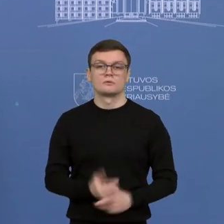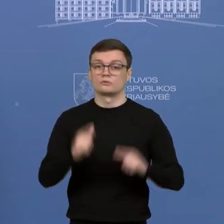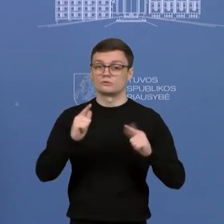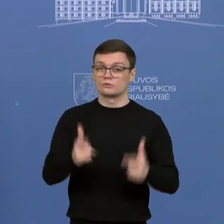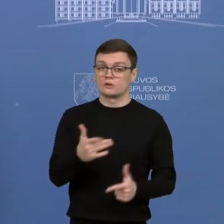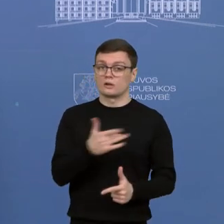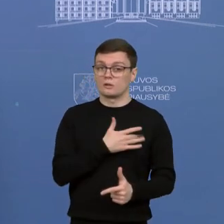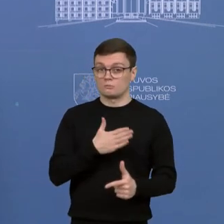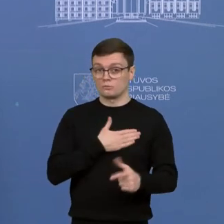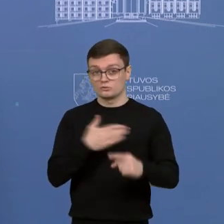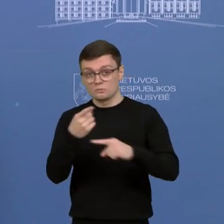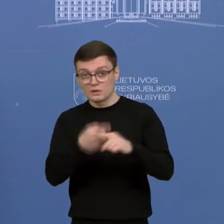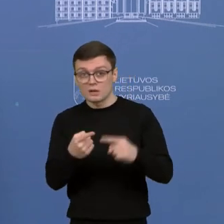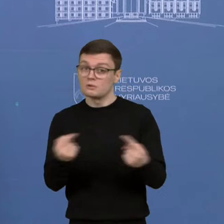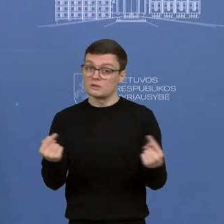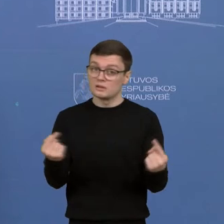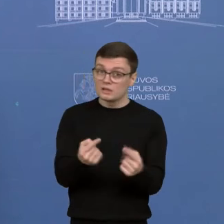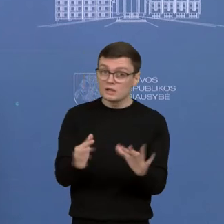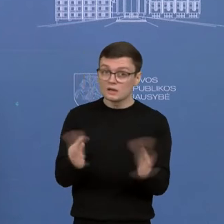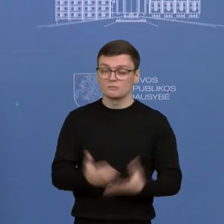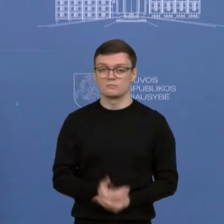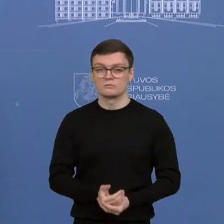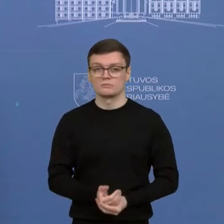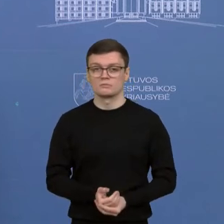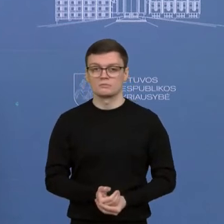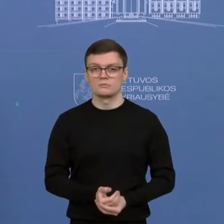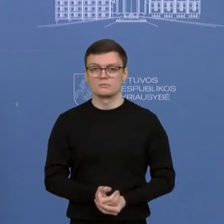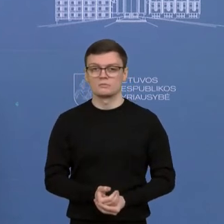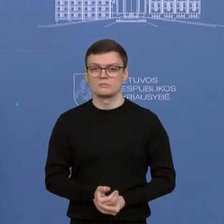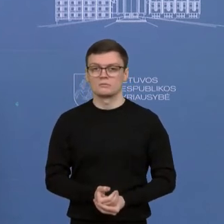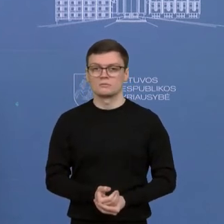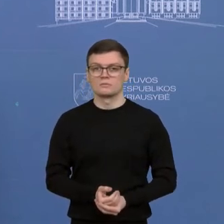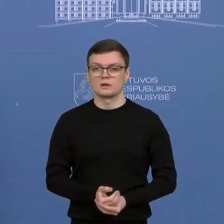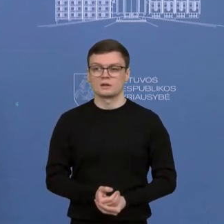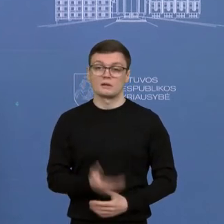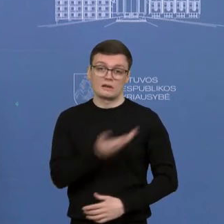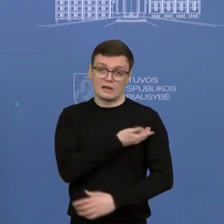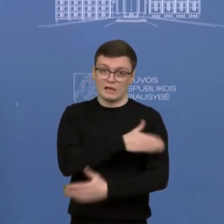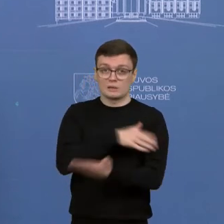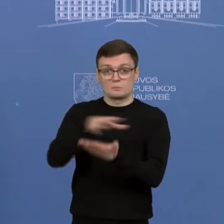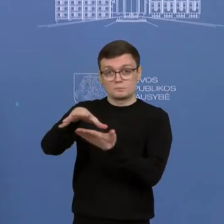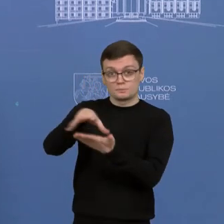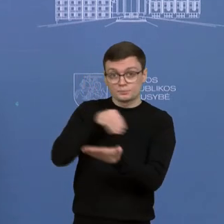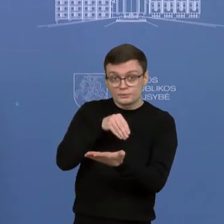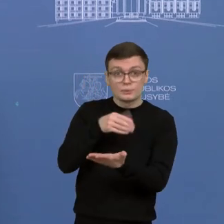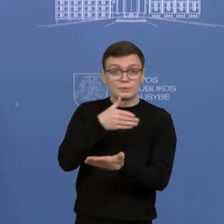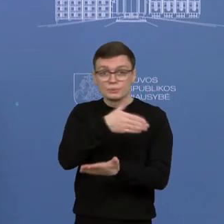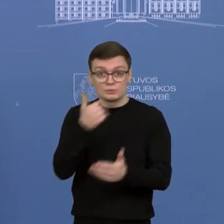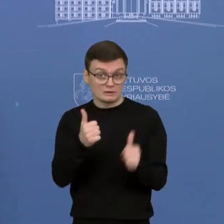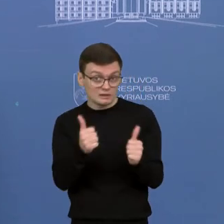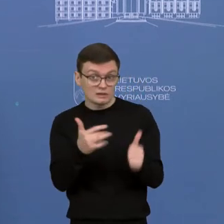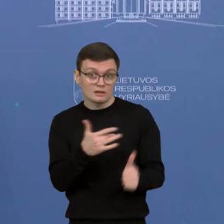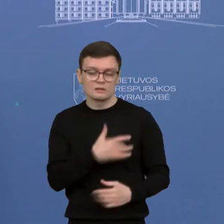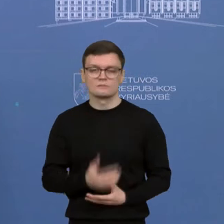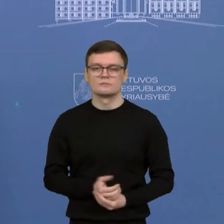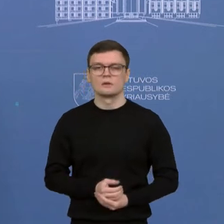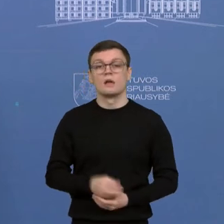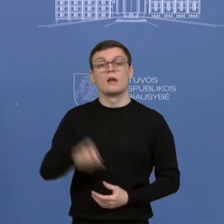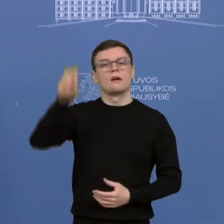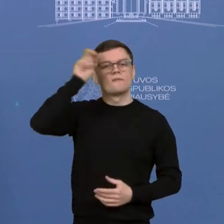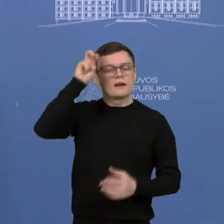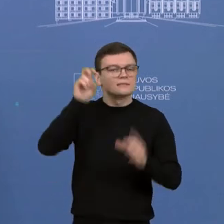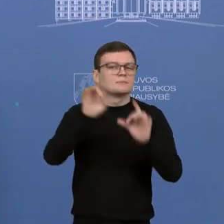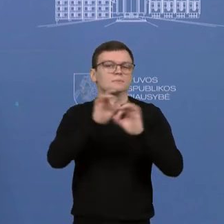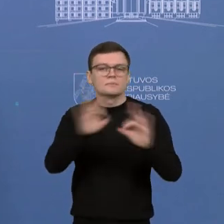mūsų priemonės pasiteisino, kad nebuvo pasiekta Lenkijos pavyzdžių? Mūsų šalis tiesiog yra labai skirtingos, todėl